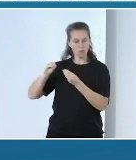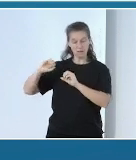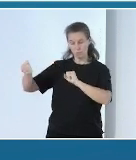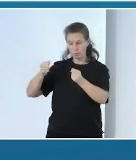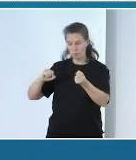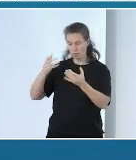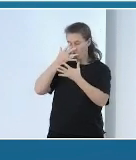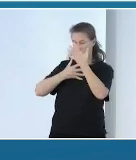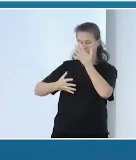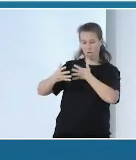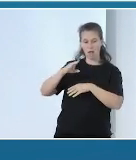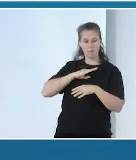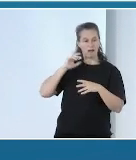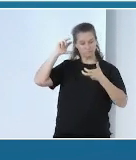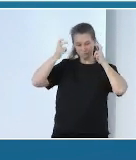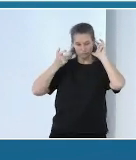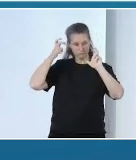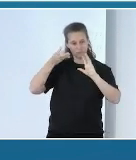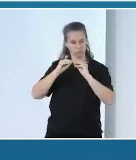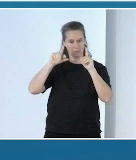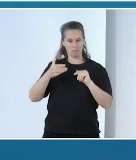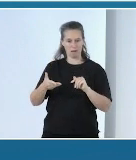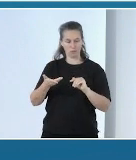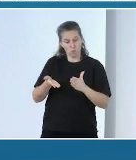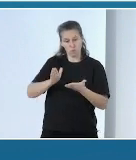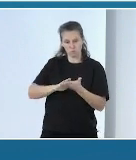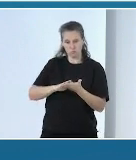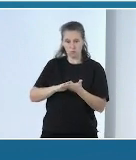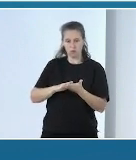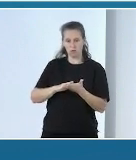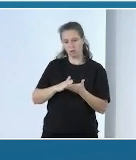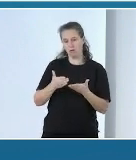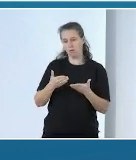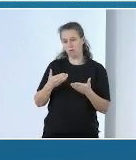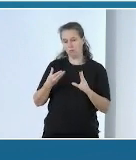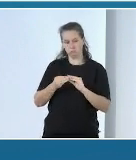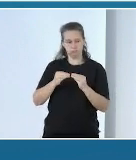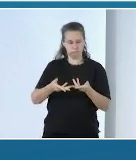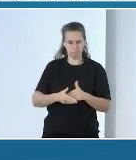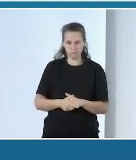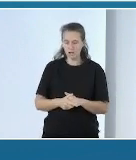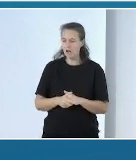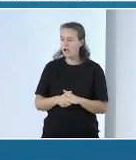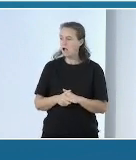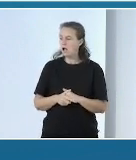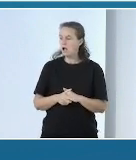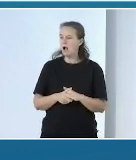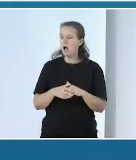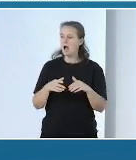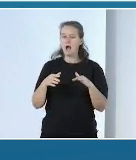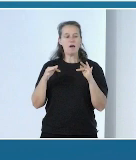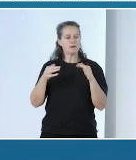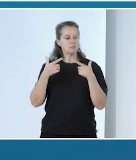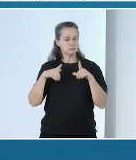être perturbé par l'atteinte vestibulaire. Donc, il va être doublement entravé. Bon, et pour la numération, c'est pareil.